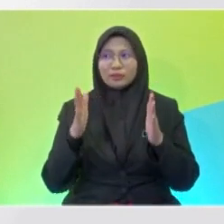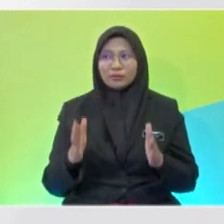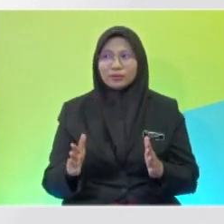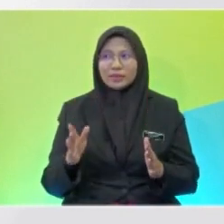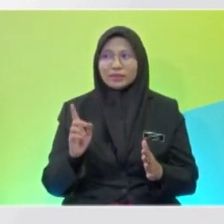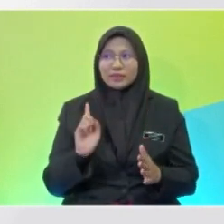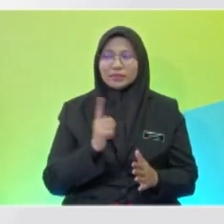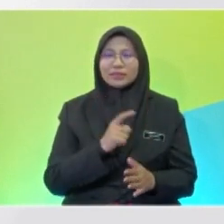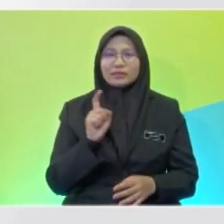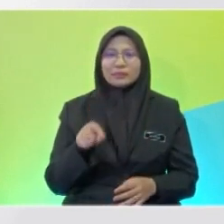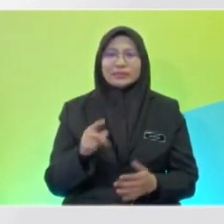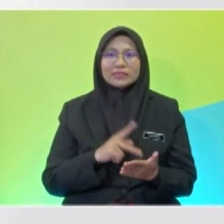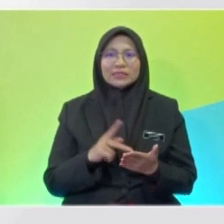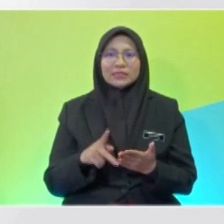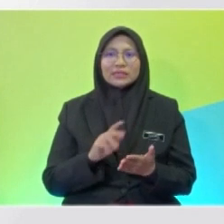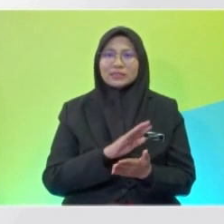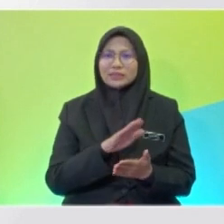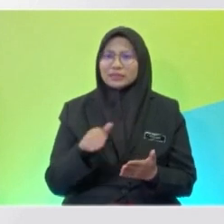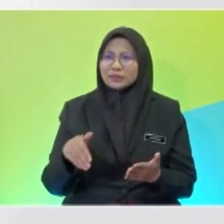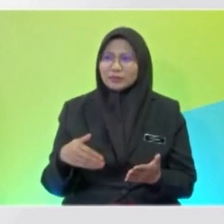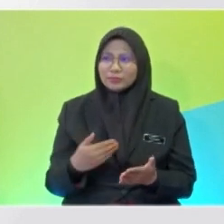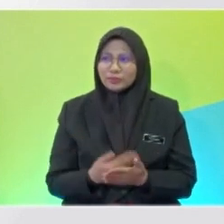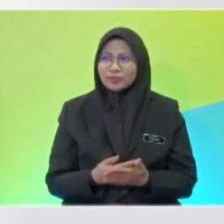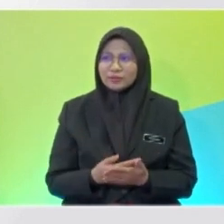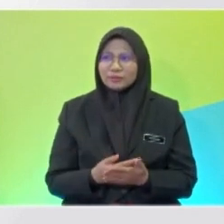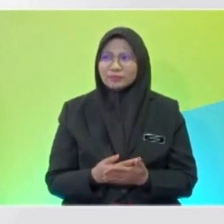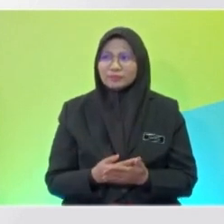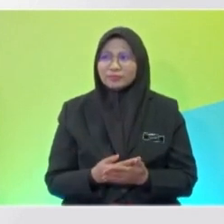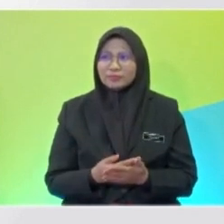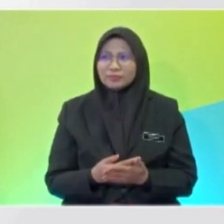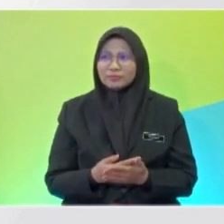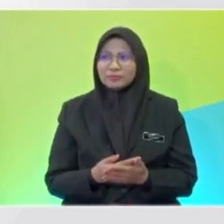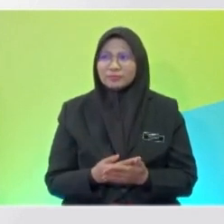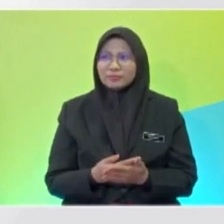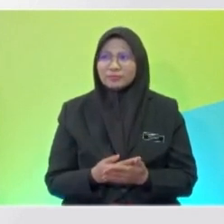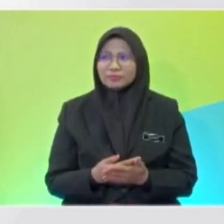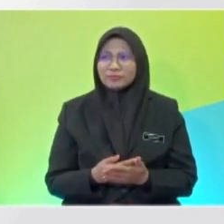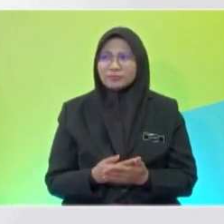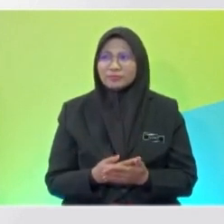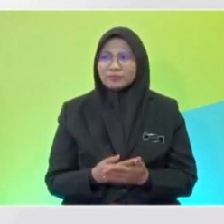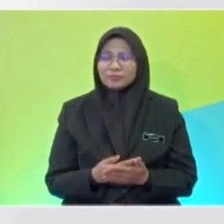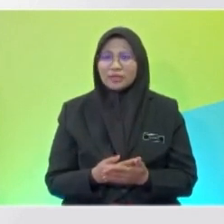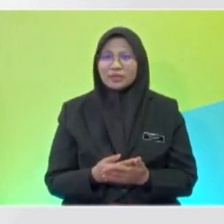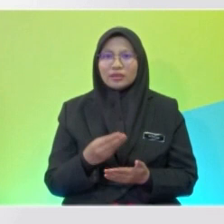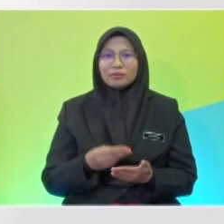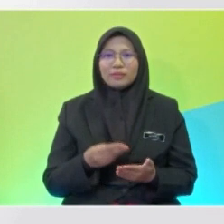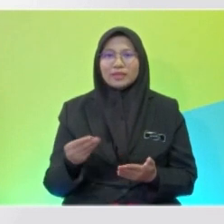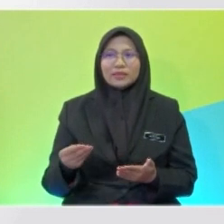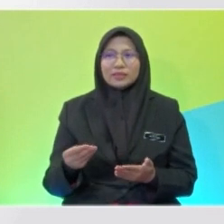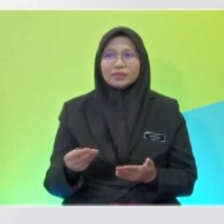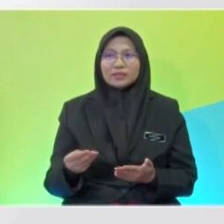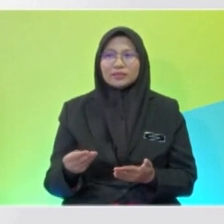daripada jadwal tersebut Oke kita keluarkan satu persatu tadi ya Jadi bayaran untuk eee